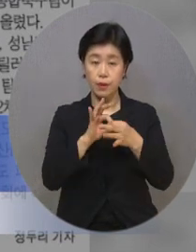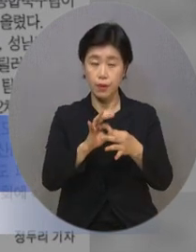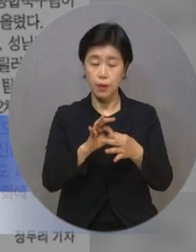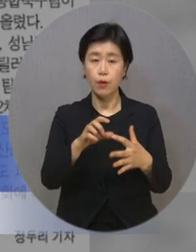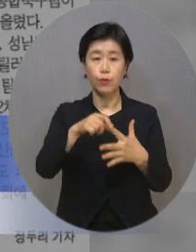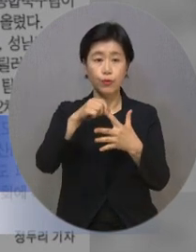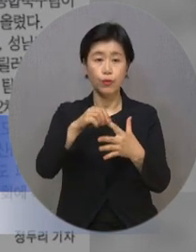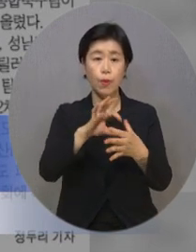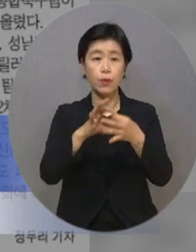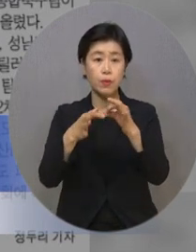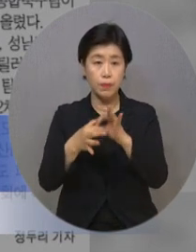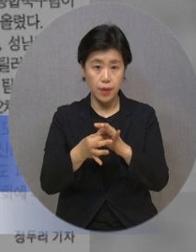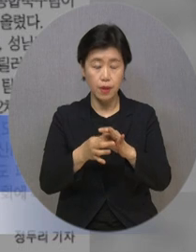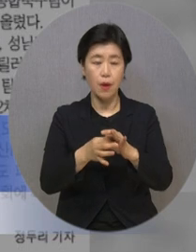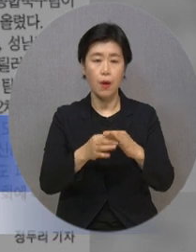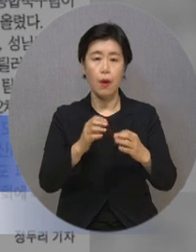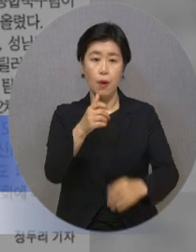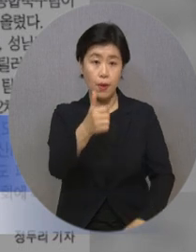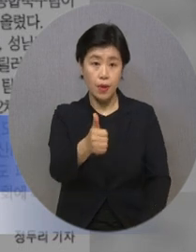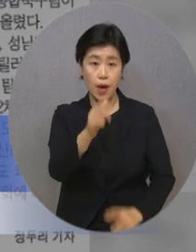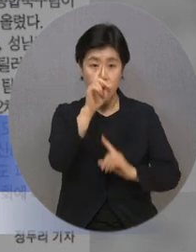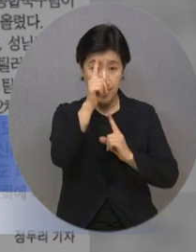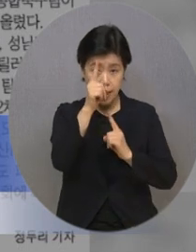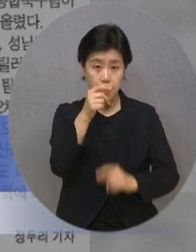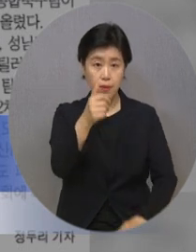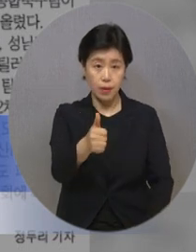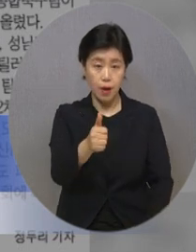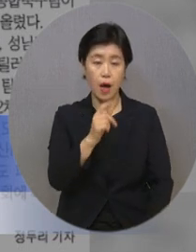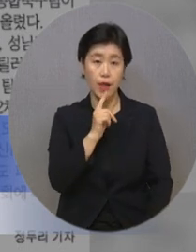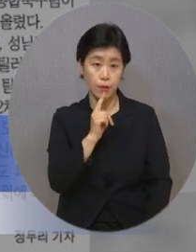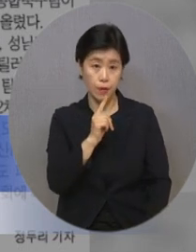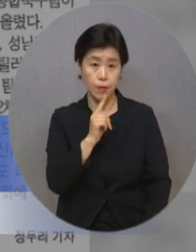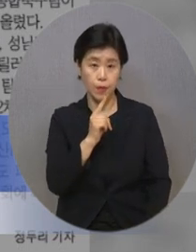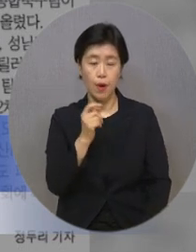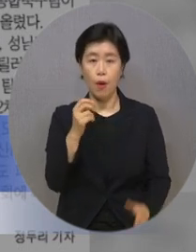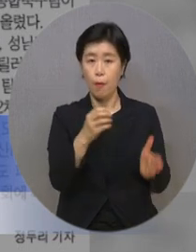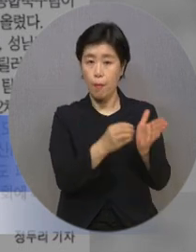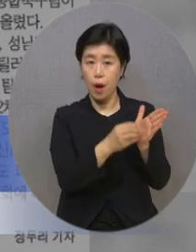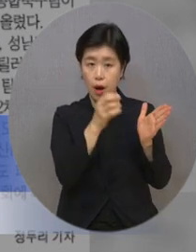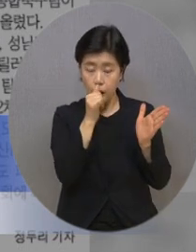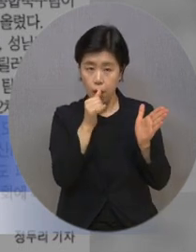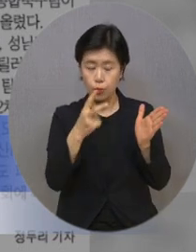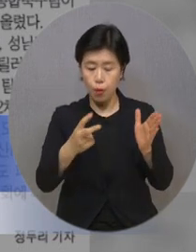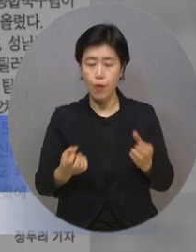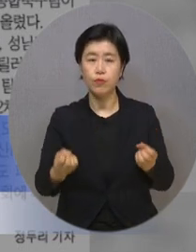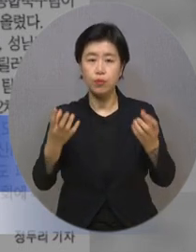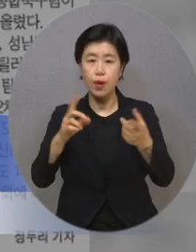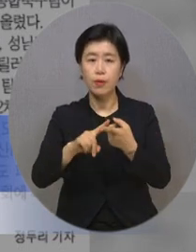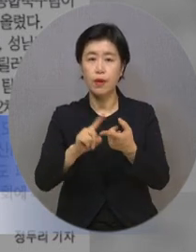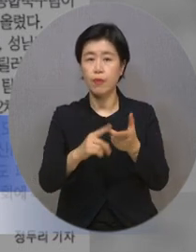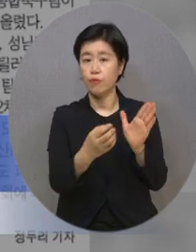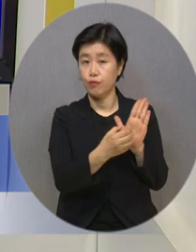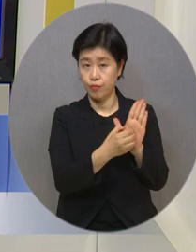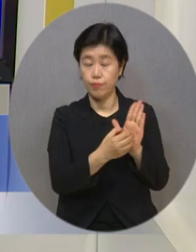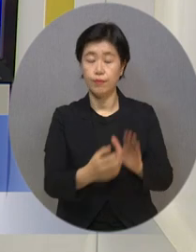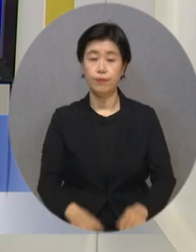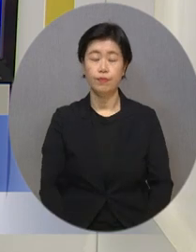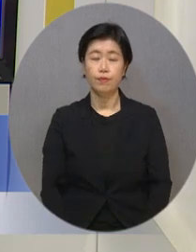올림픽 코리아 이용훈 회장의 인터뷰와이 발대식 현장에 관한 기사가 실려 있습니다